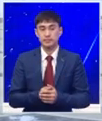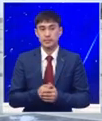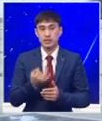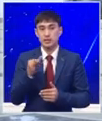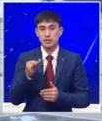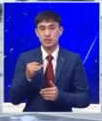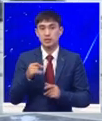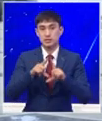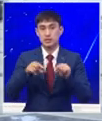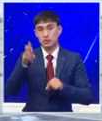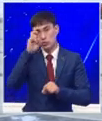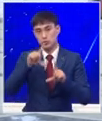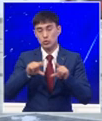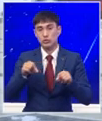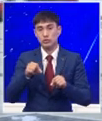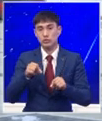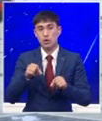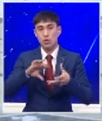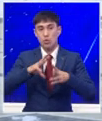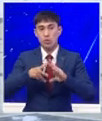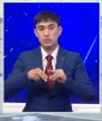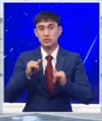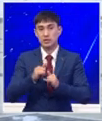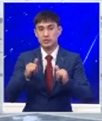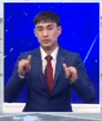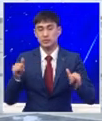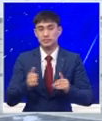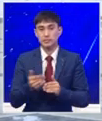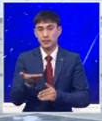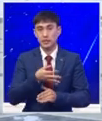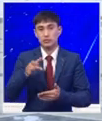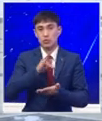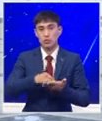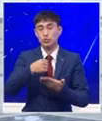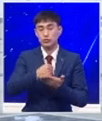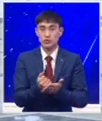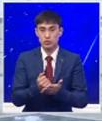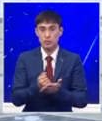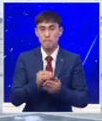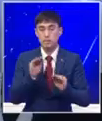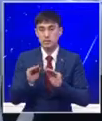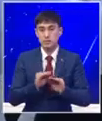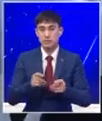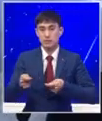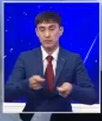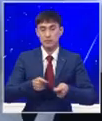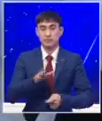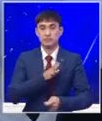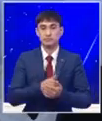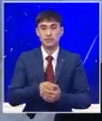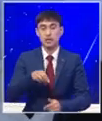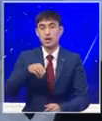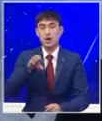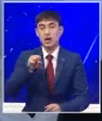зданий госорганов. Оно предусмотрено комплексным развитием нашего города, утвержденным постановлением правительства. Марат Султангазиев